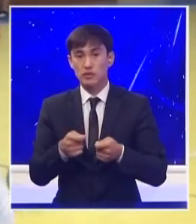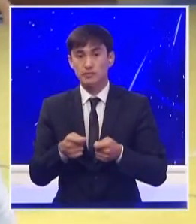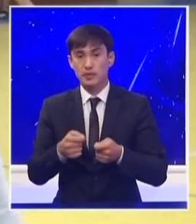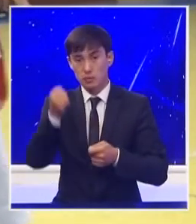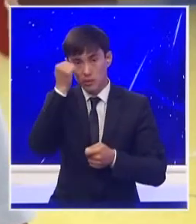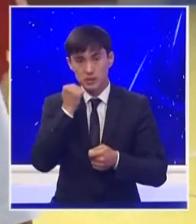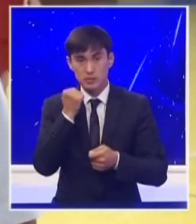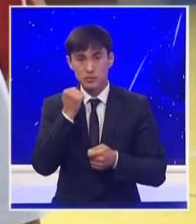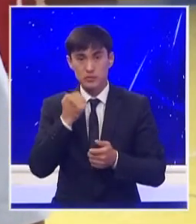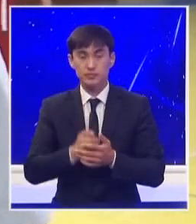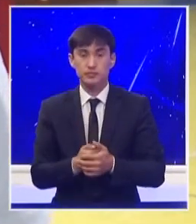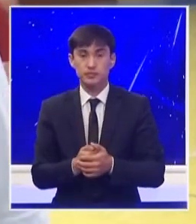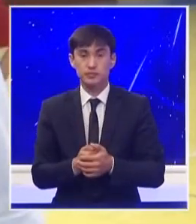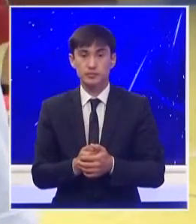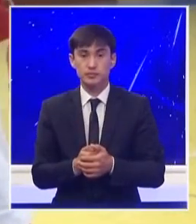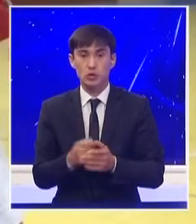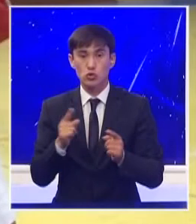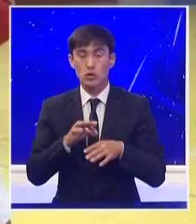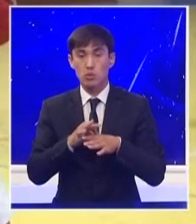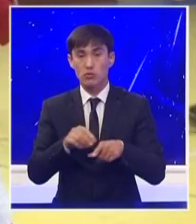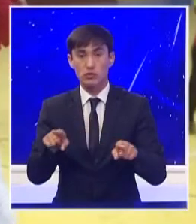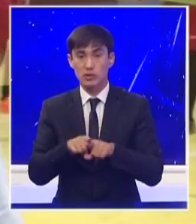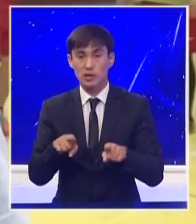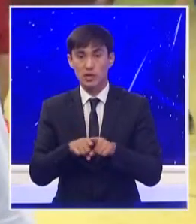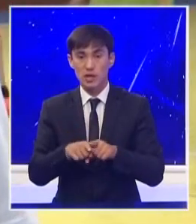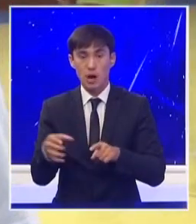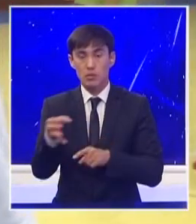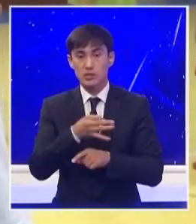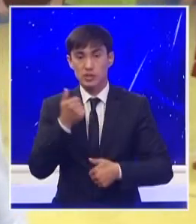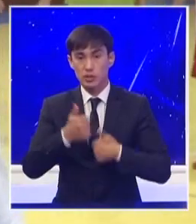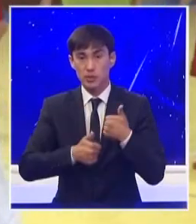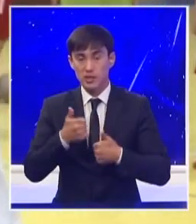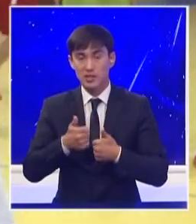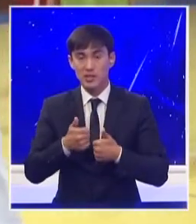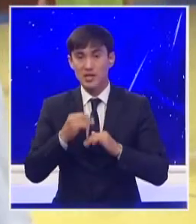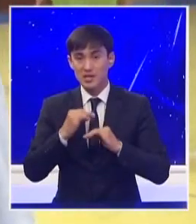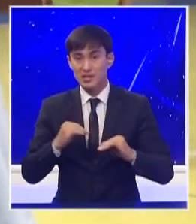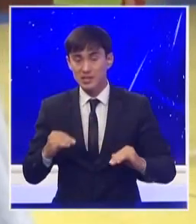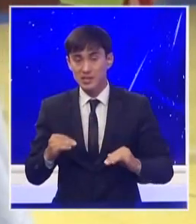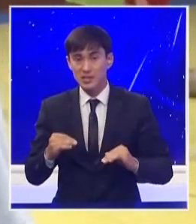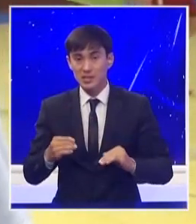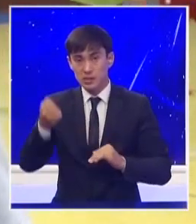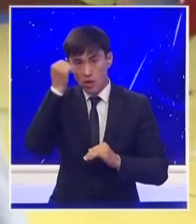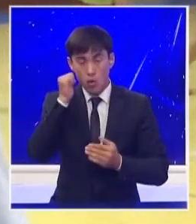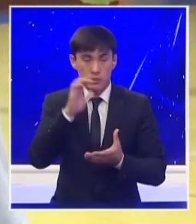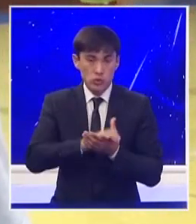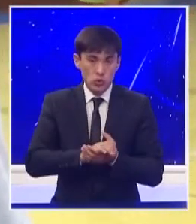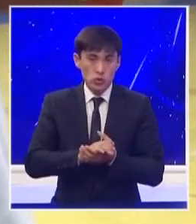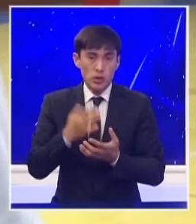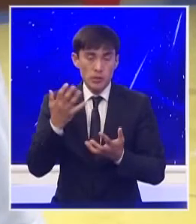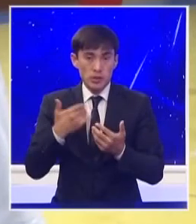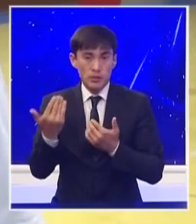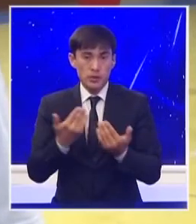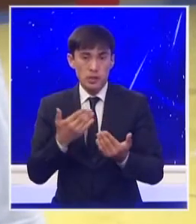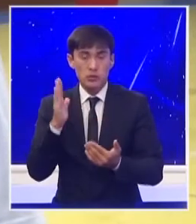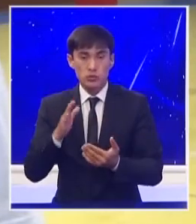большое спасибо нашему руководству, то, что они проводят такие областные чемпионаты, где дети знакомятся, дружат между собой,